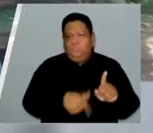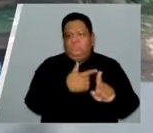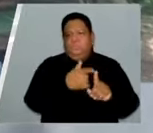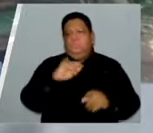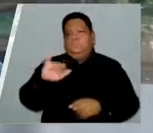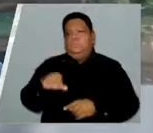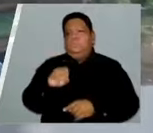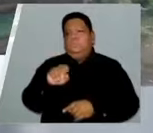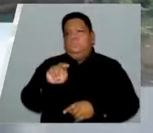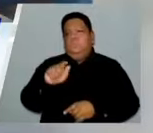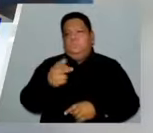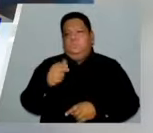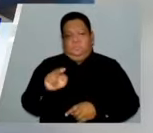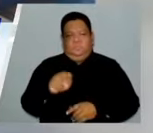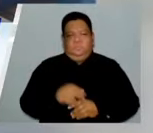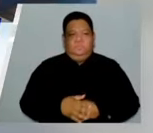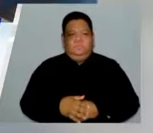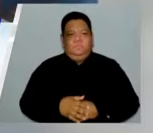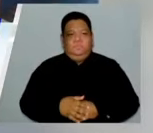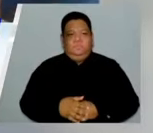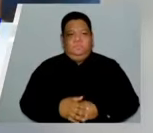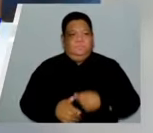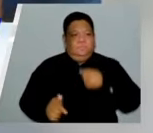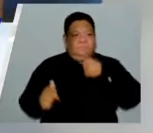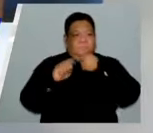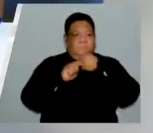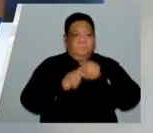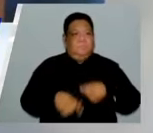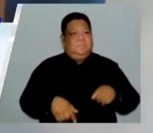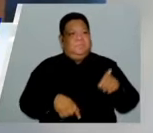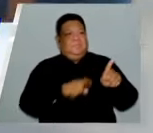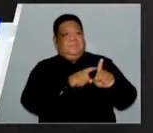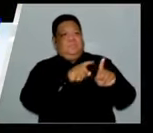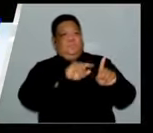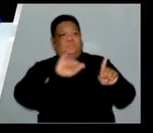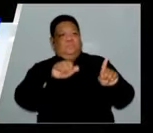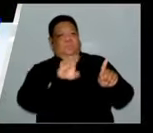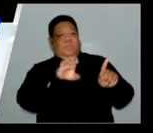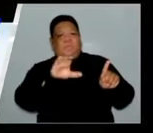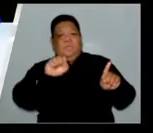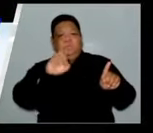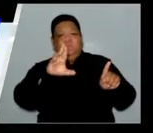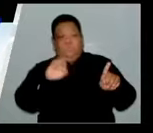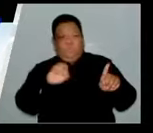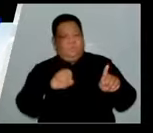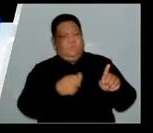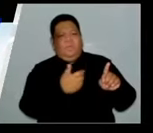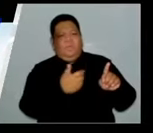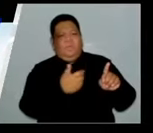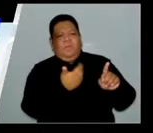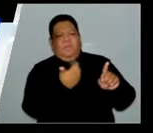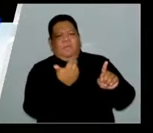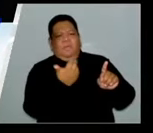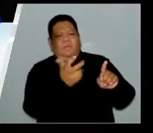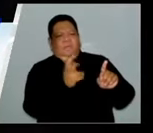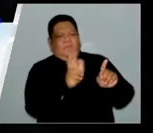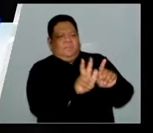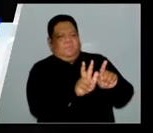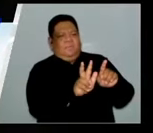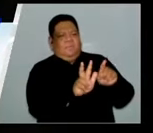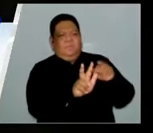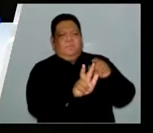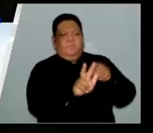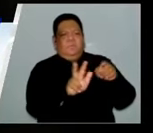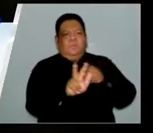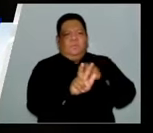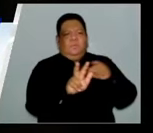Illegal umano ang pag-aresto kay Direk Jade Castro at tatlong kasama na inakusahang nanunog ng modern jeepney sa Katanawan, Quezon